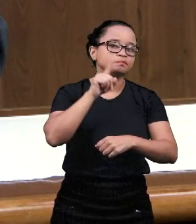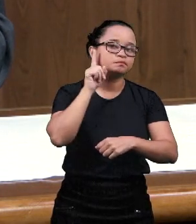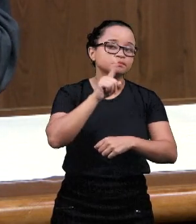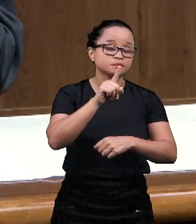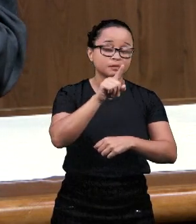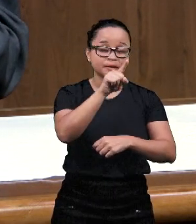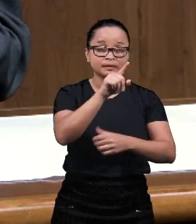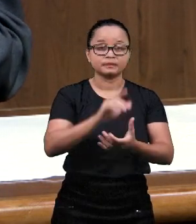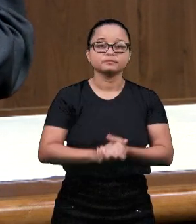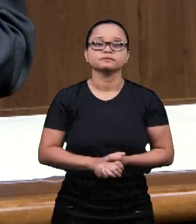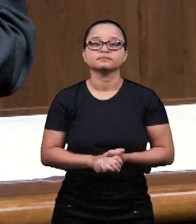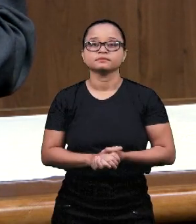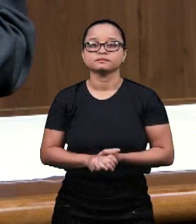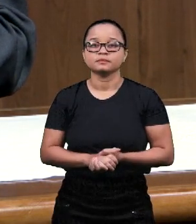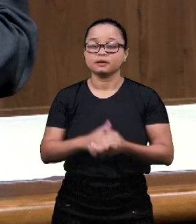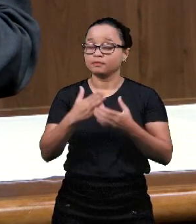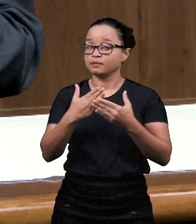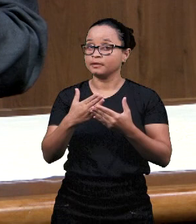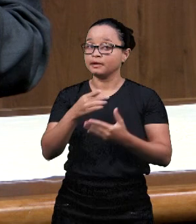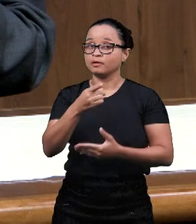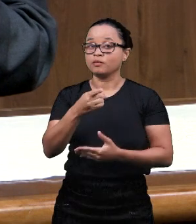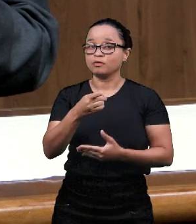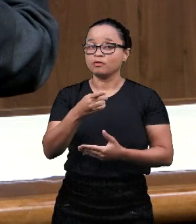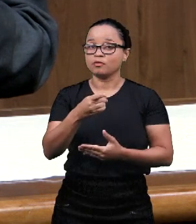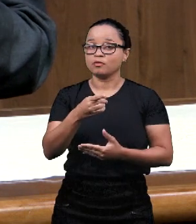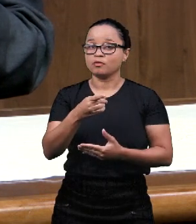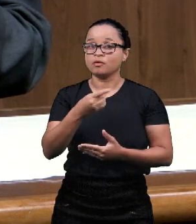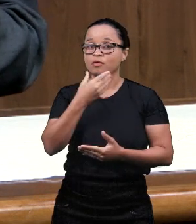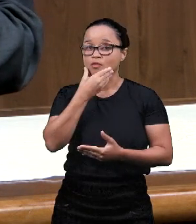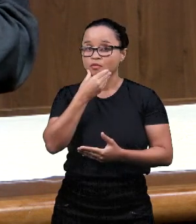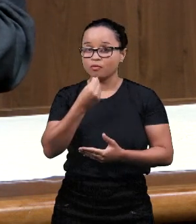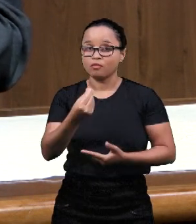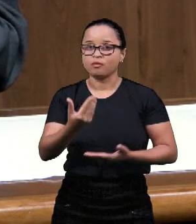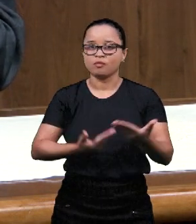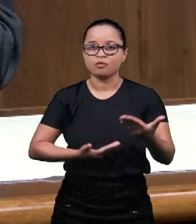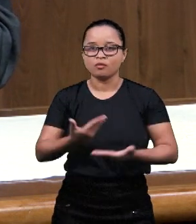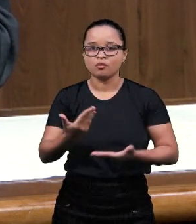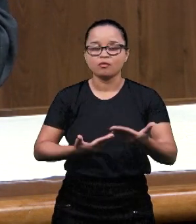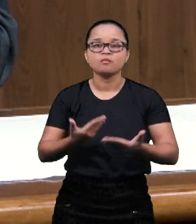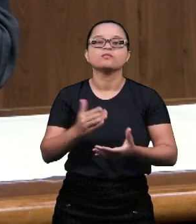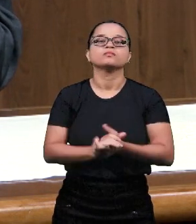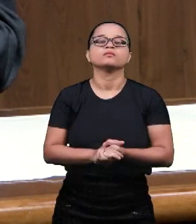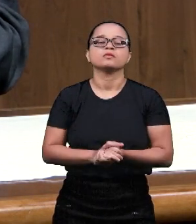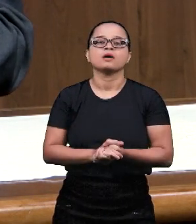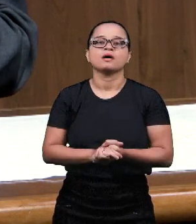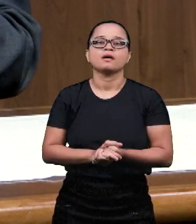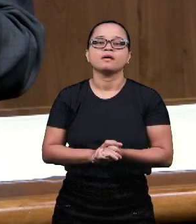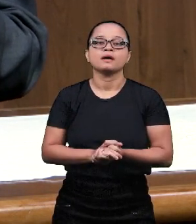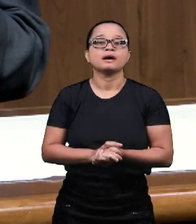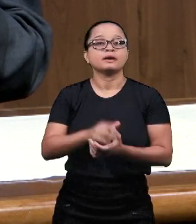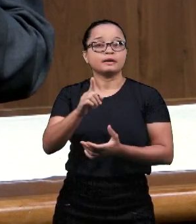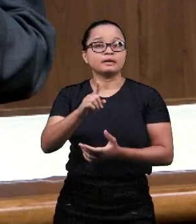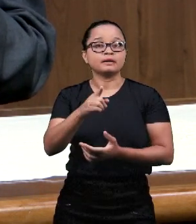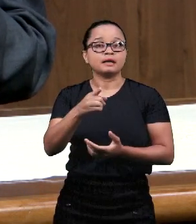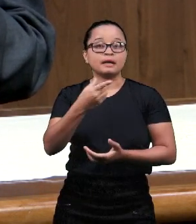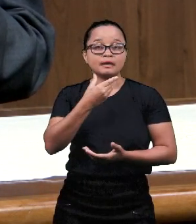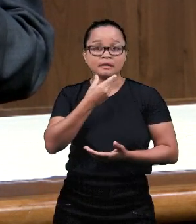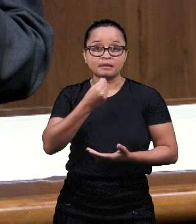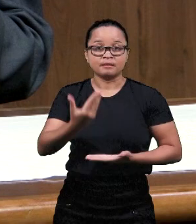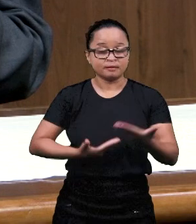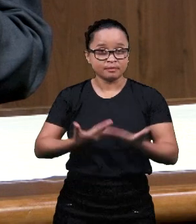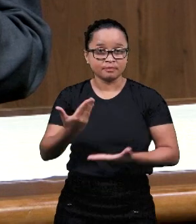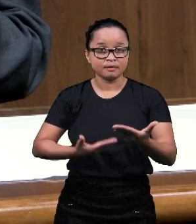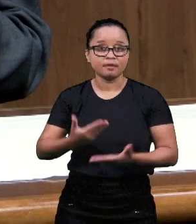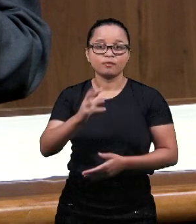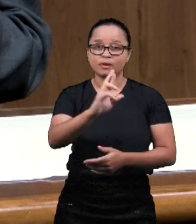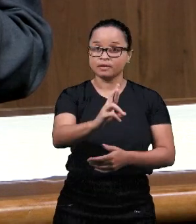États-Unis, c'est le frère Mark Neal. Ce frère va donner la réponse Et juste après, nous passons à l'état